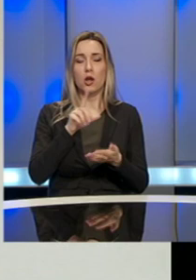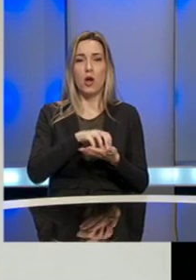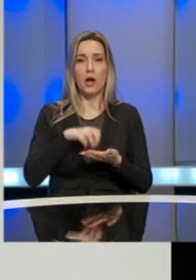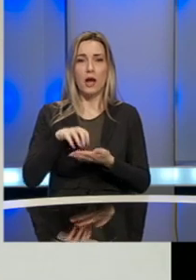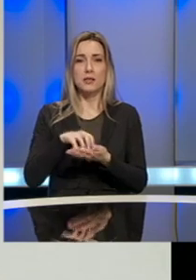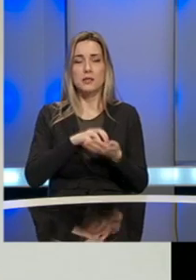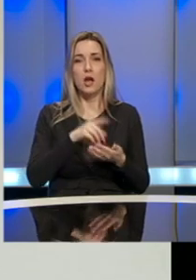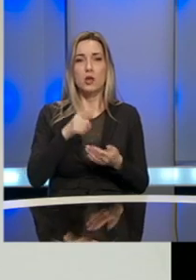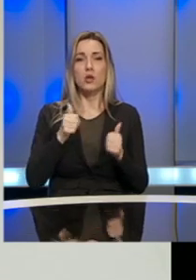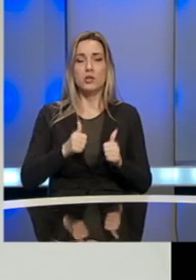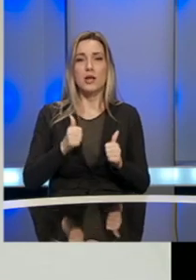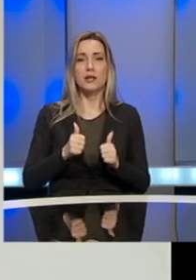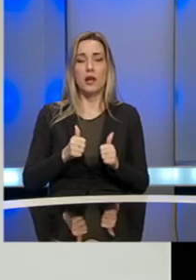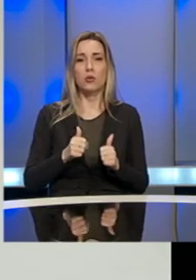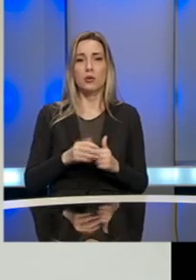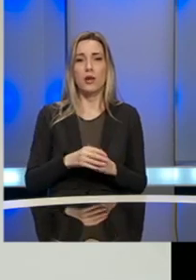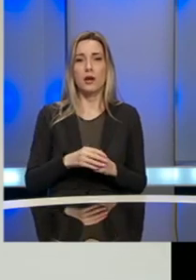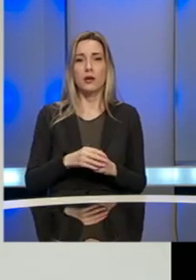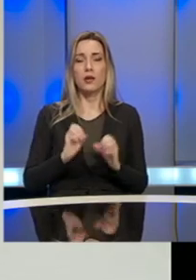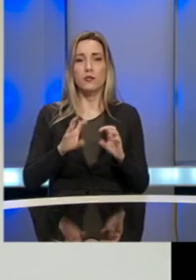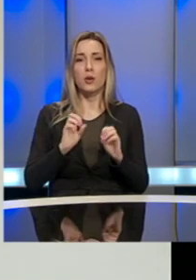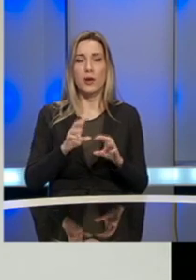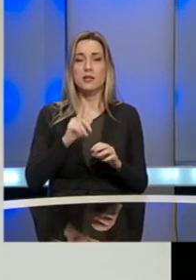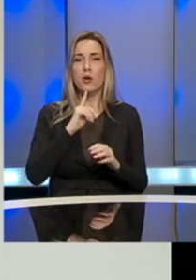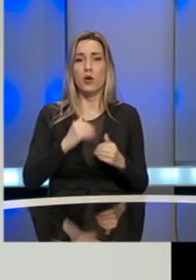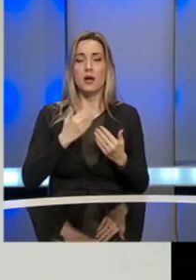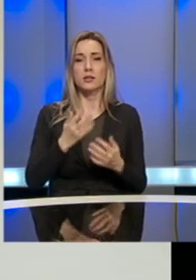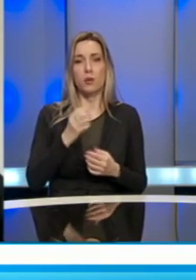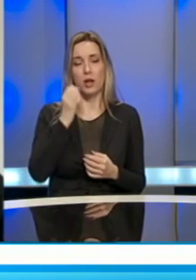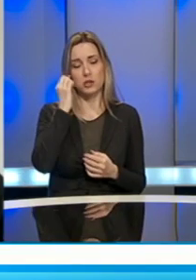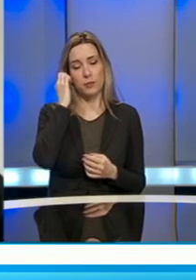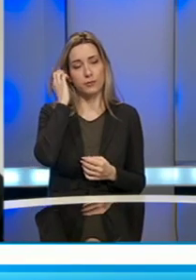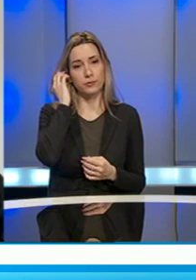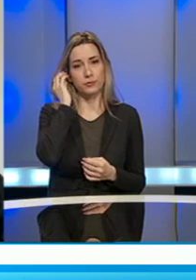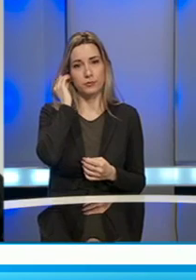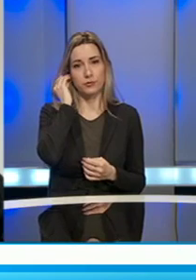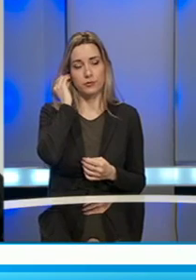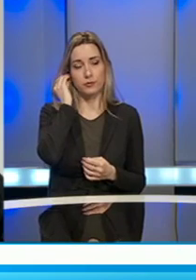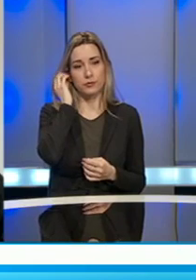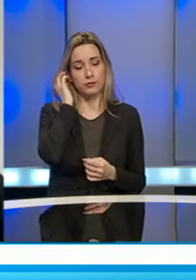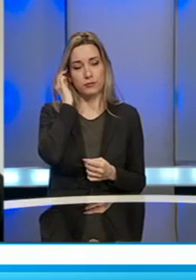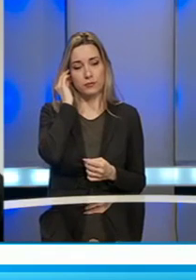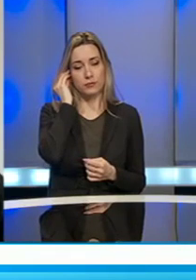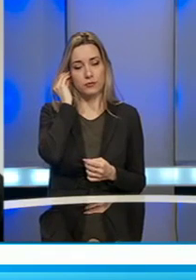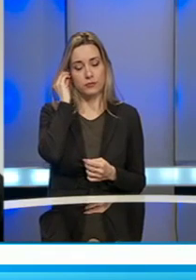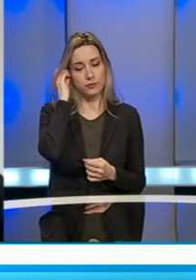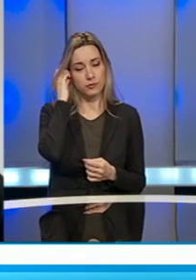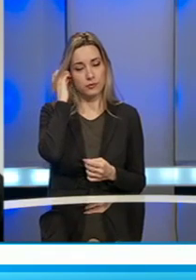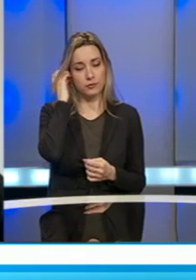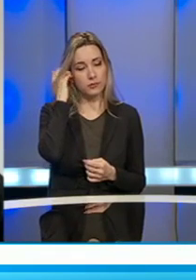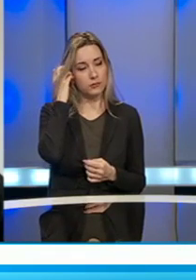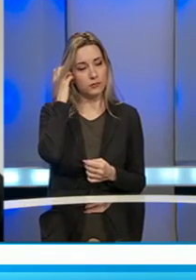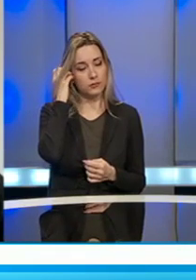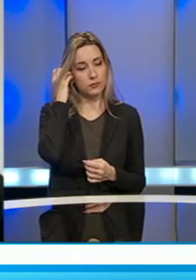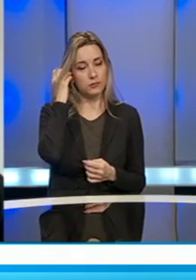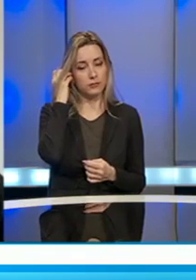sad trenutno informacije koje raspolažemo ovdje. hvala što ste izdvojili vrijeme, što ste se javili u jutarnji